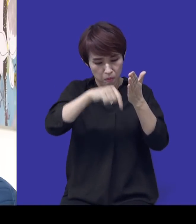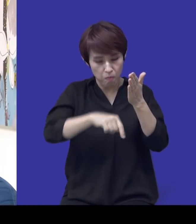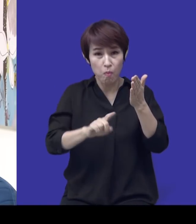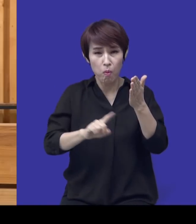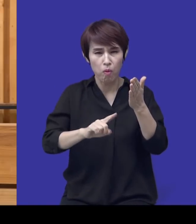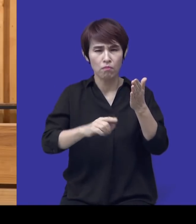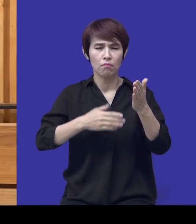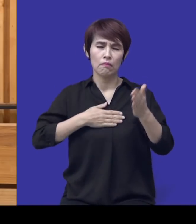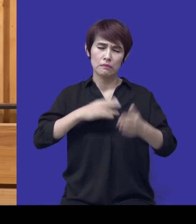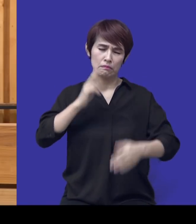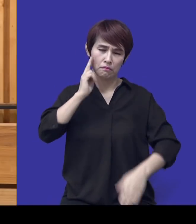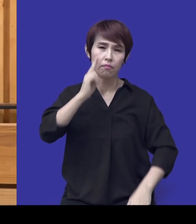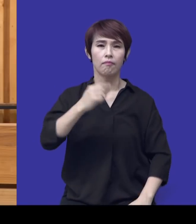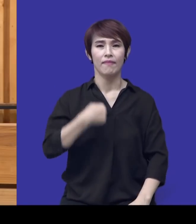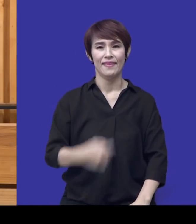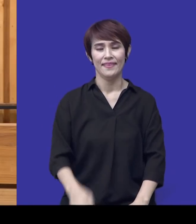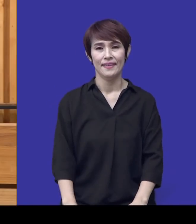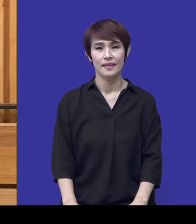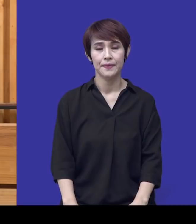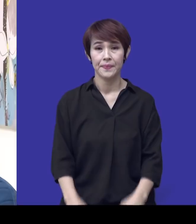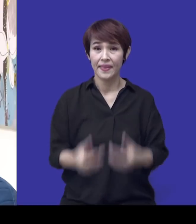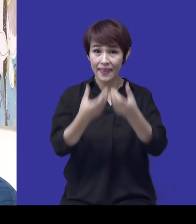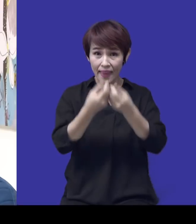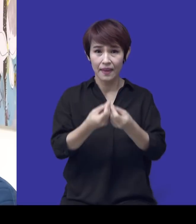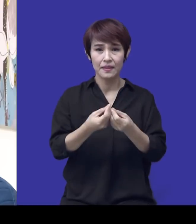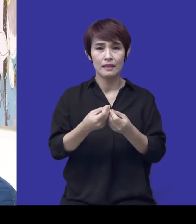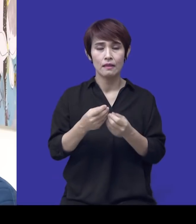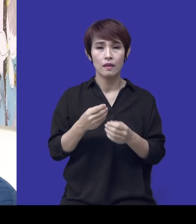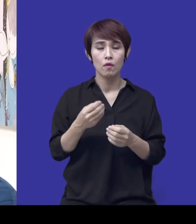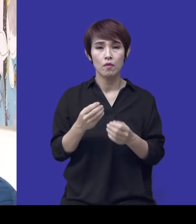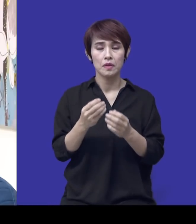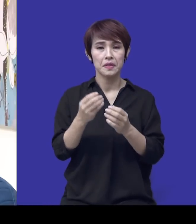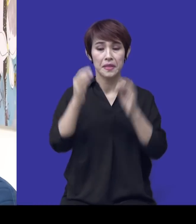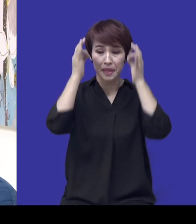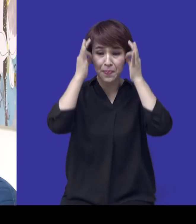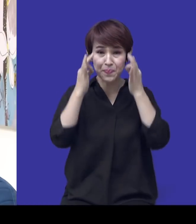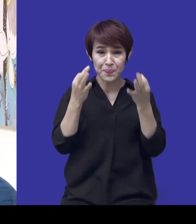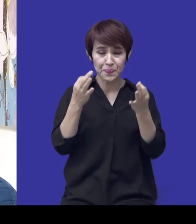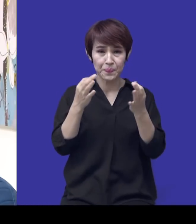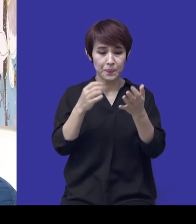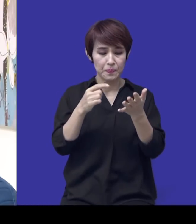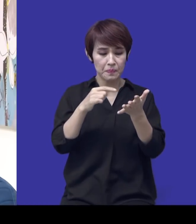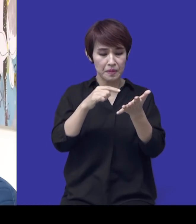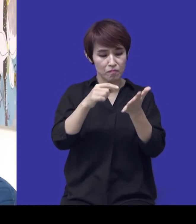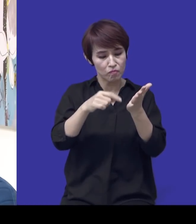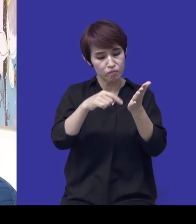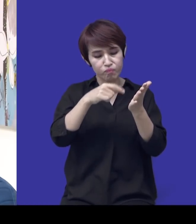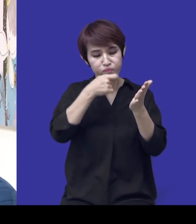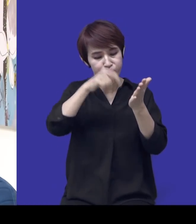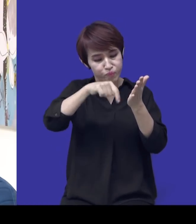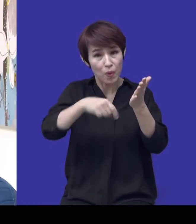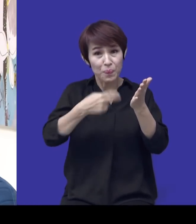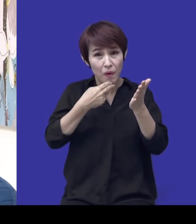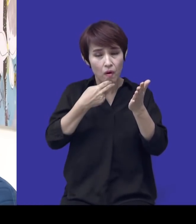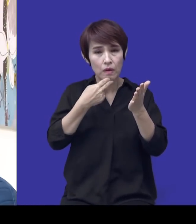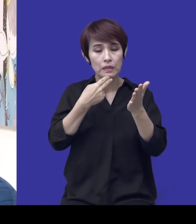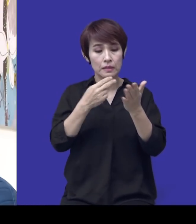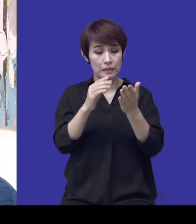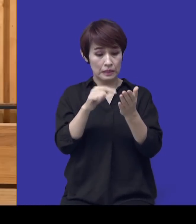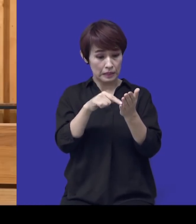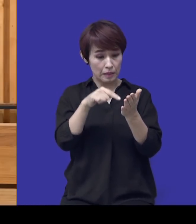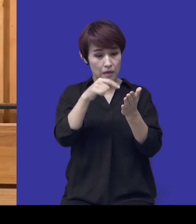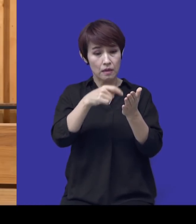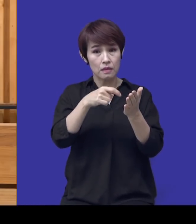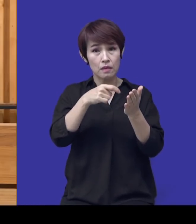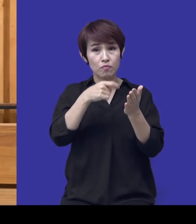정도에 속했었어요. 그래요? 예를 들어서 제가 땀이 원래 안 나다가 예. 땀이 나기 시작하면 이제 3초 안에 물이 떨어지는